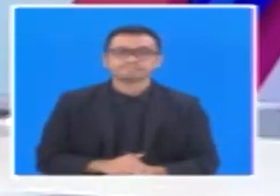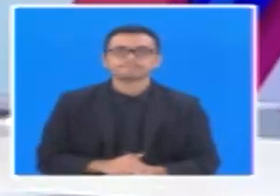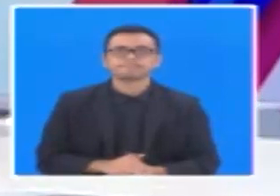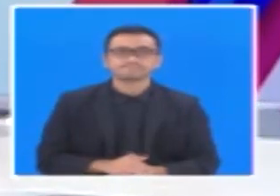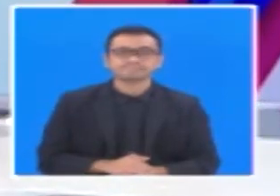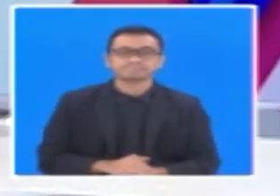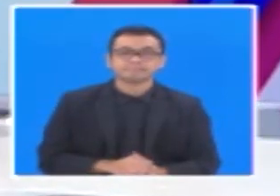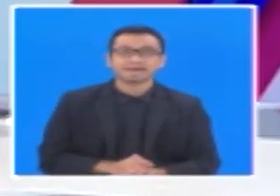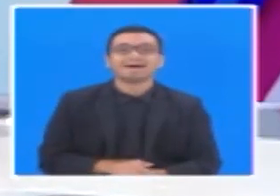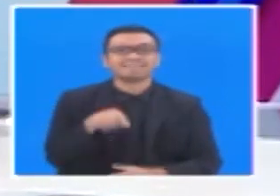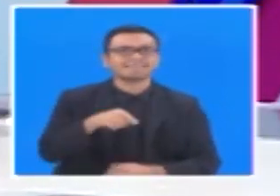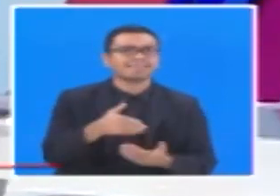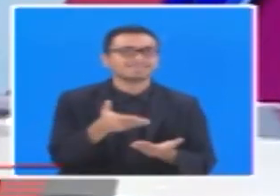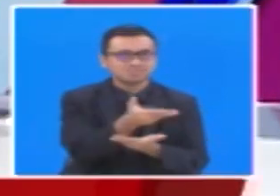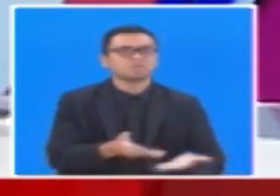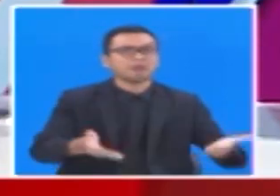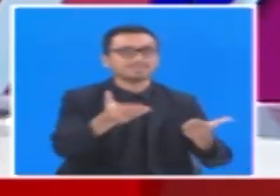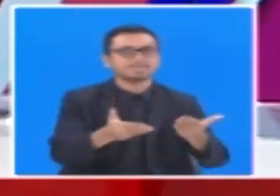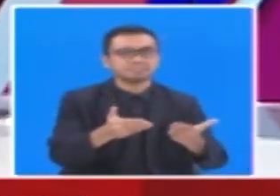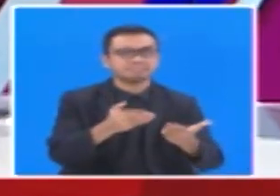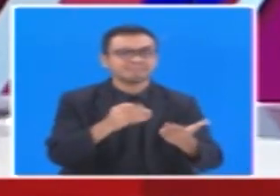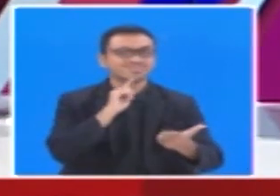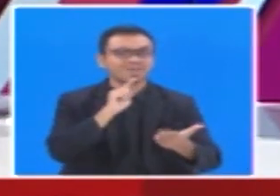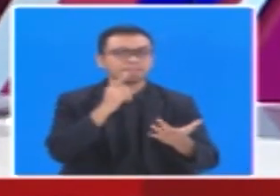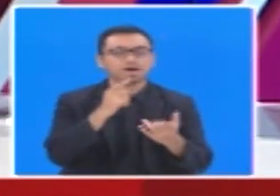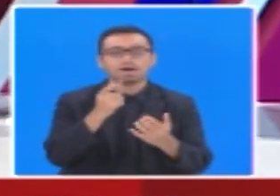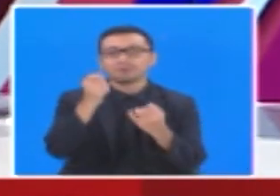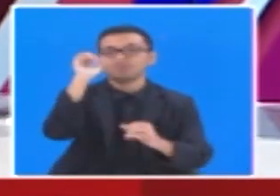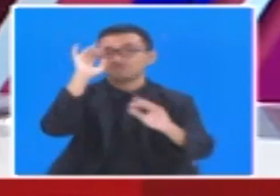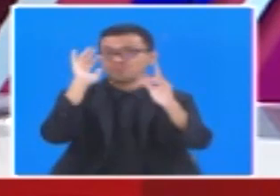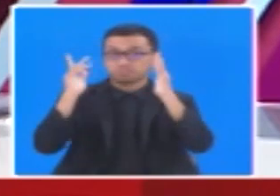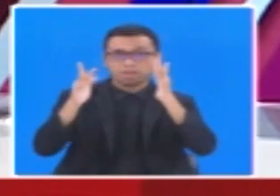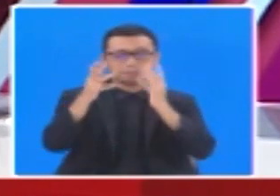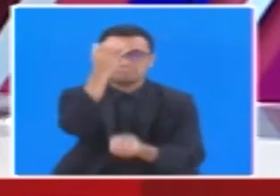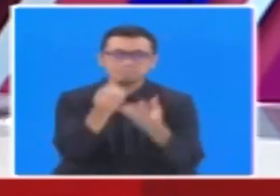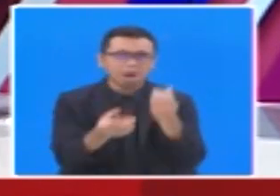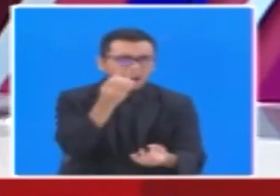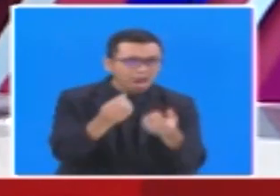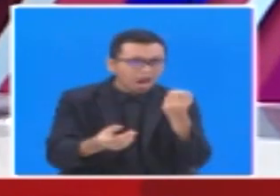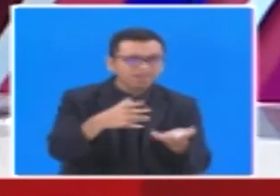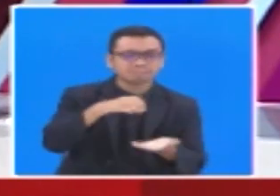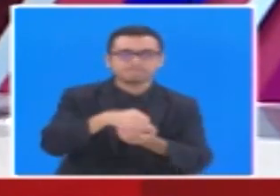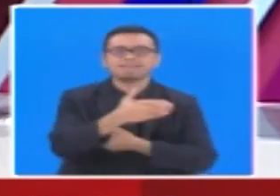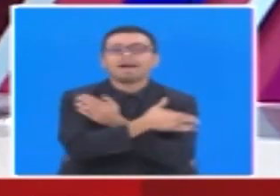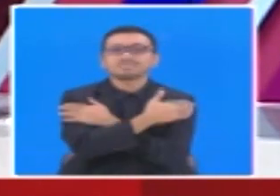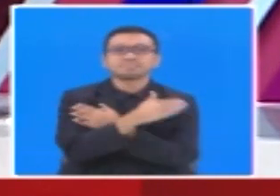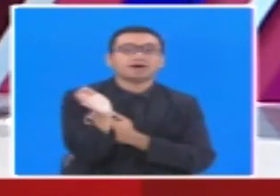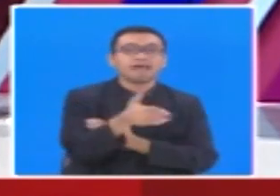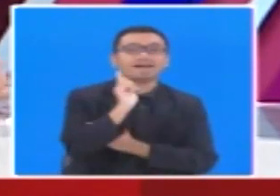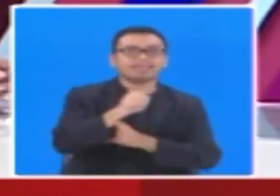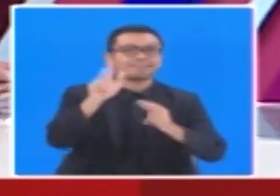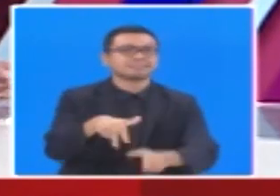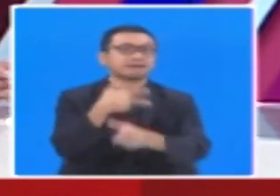Dan pemirsa, untuk mengetahui perkembangan terkini terkait kebakaran hutan dan lahan di Kabupaten Aceh Barat, kita bergabung melalui sambungan Skype dengan